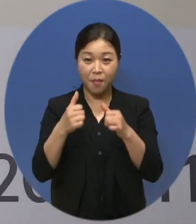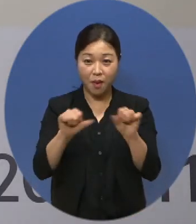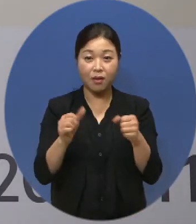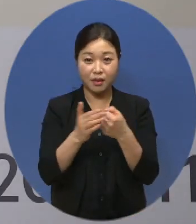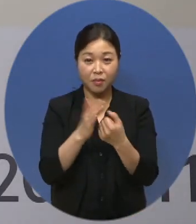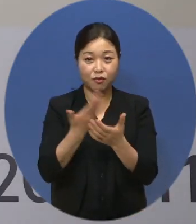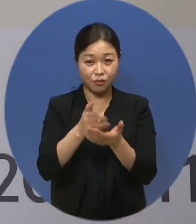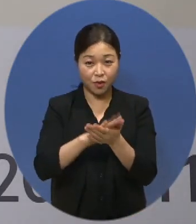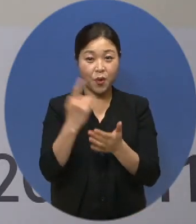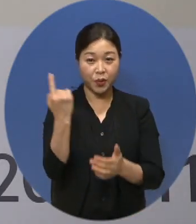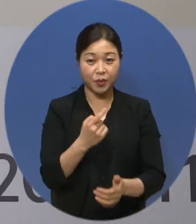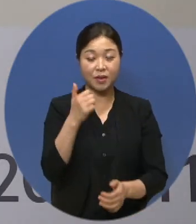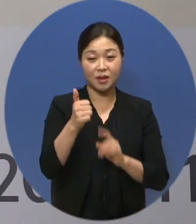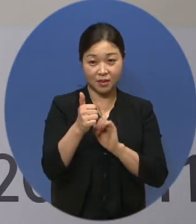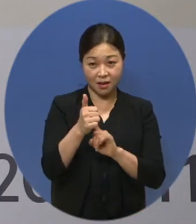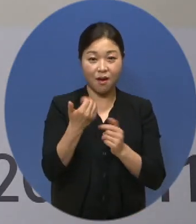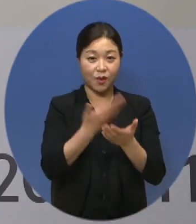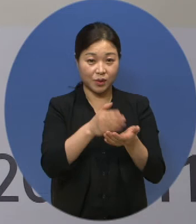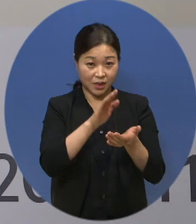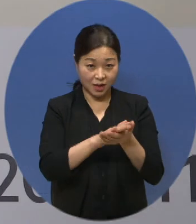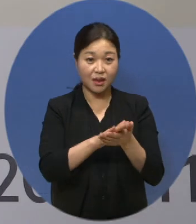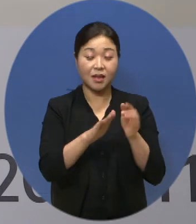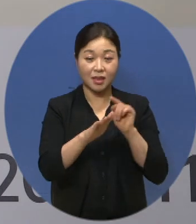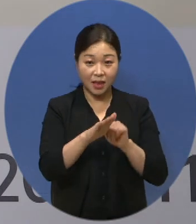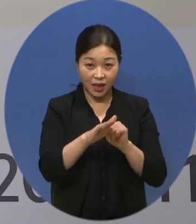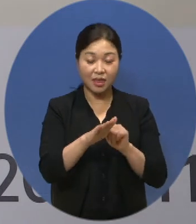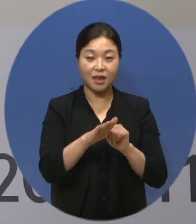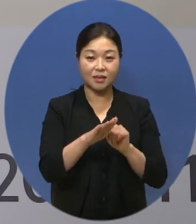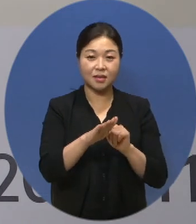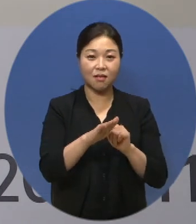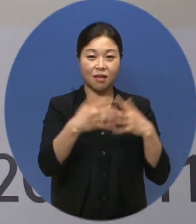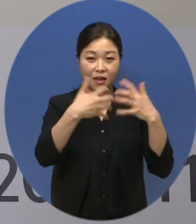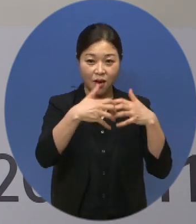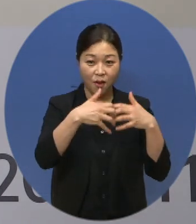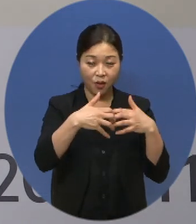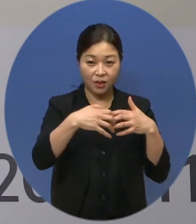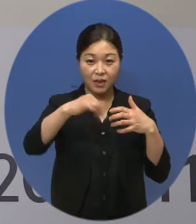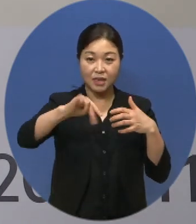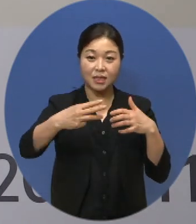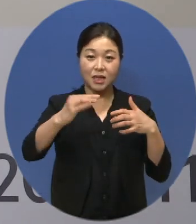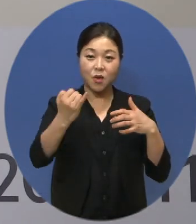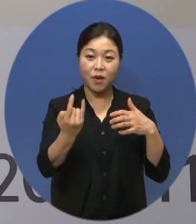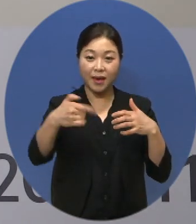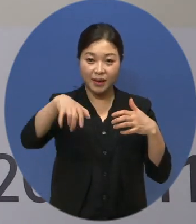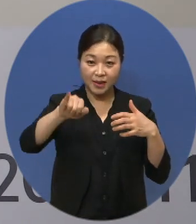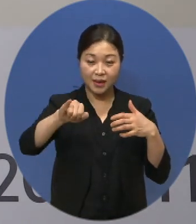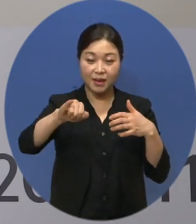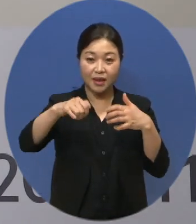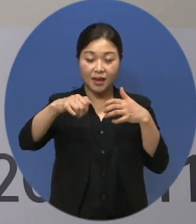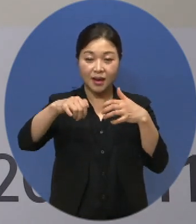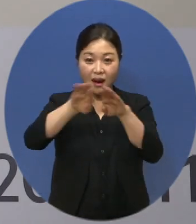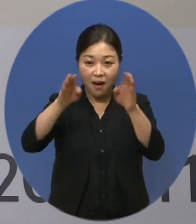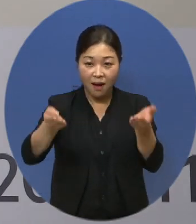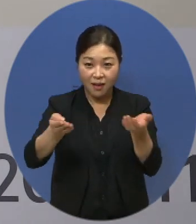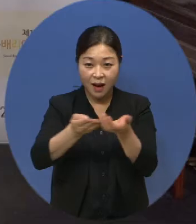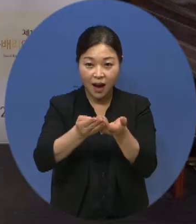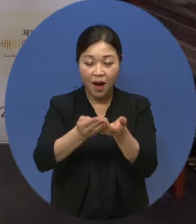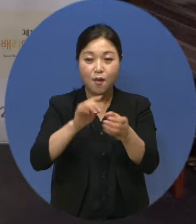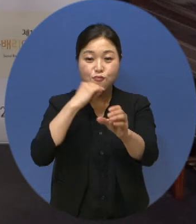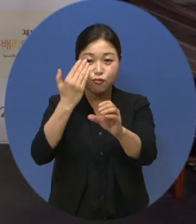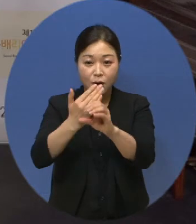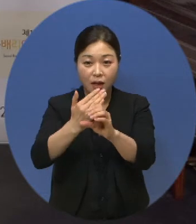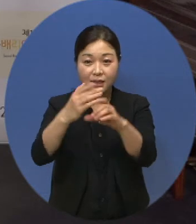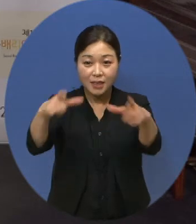이야기인데 이제 고장난 에어컨 실외기가 북한 측에 있다라는 걸 알게 되면서 벌어지는 이야기이고 그